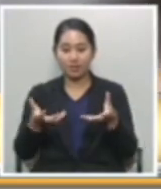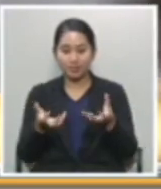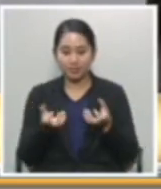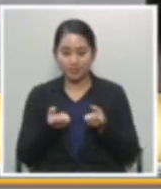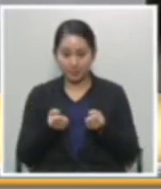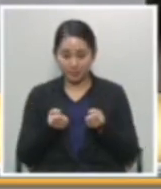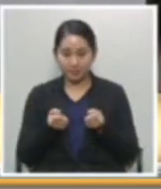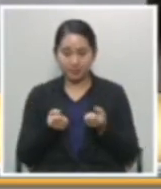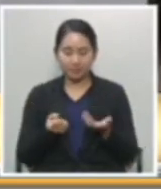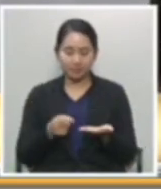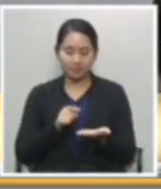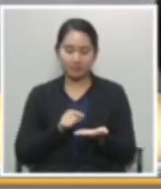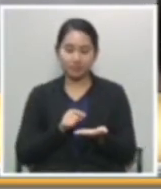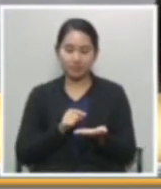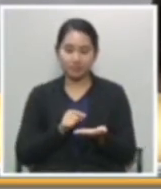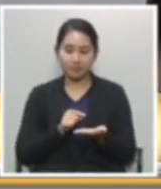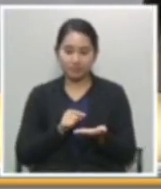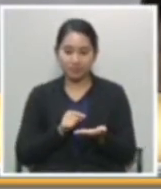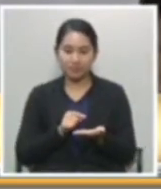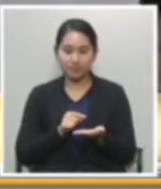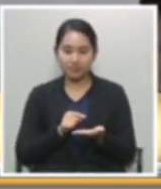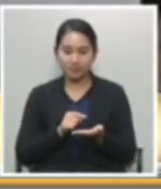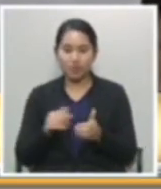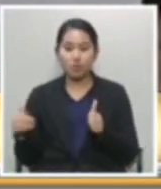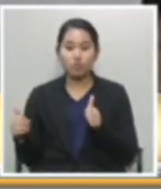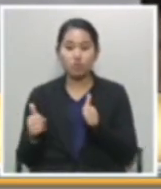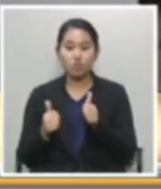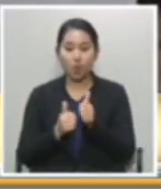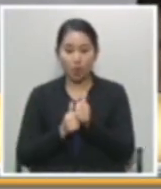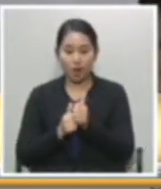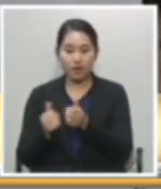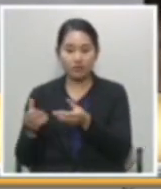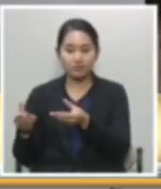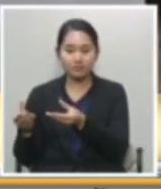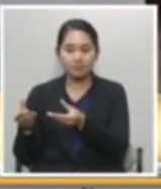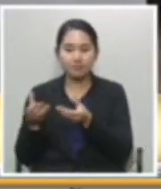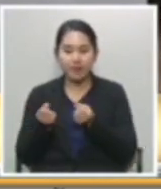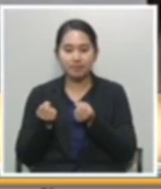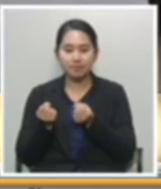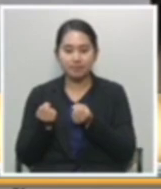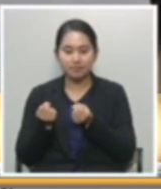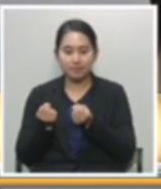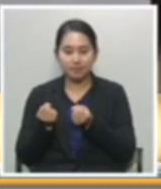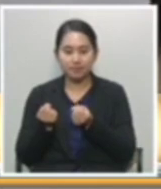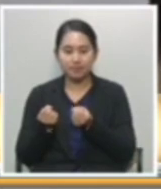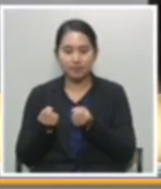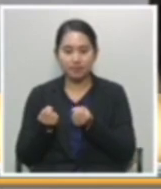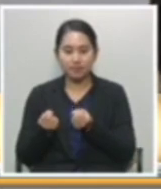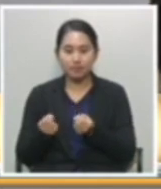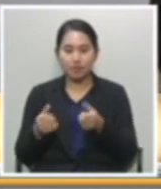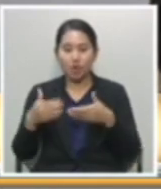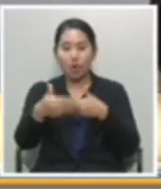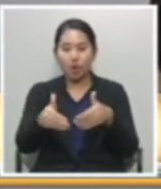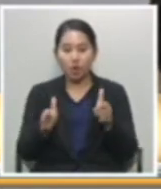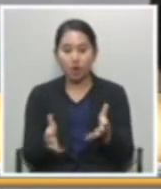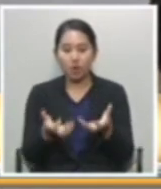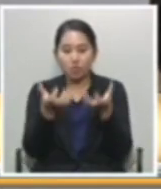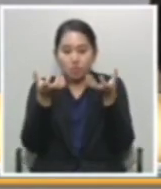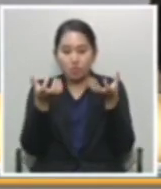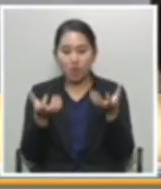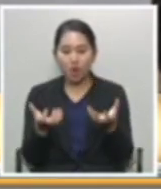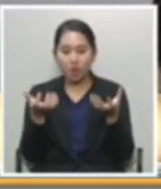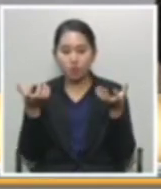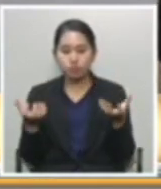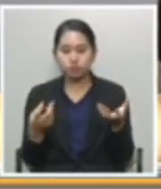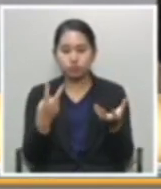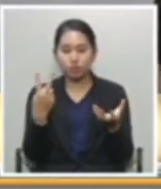ฮะเด็กผมก็มาสภามารับเอกสารนะสองลังใหญ่ผมกราบเรียนท่านจริ